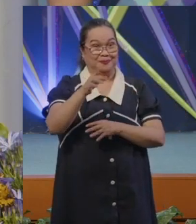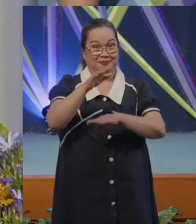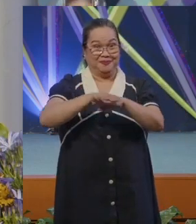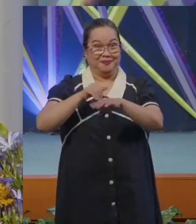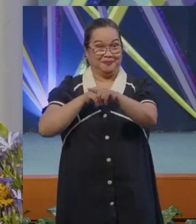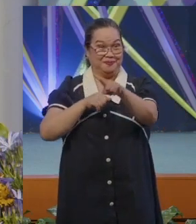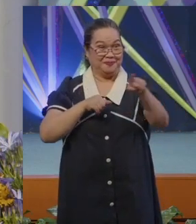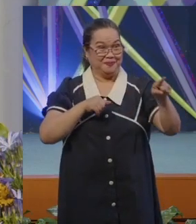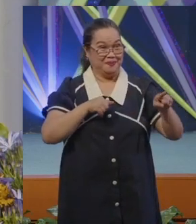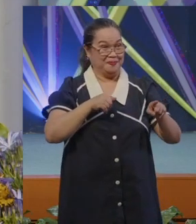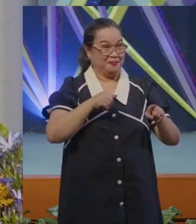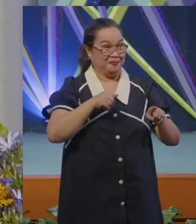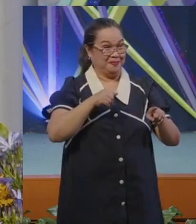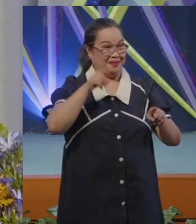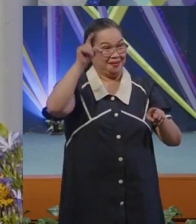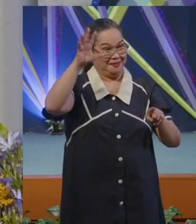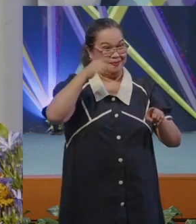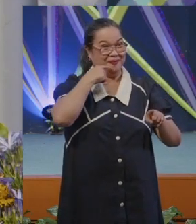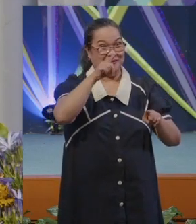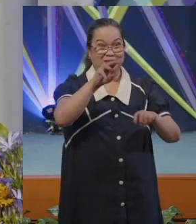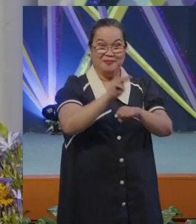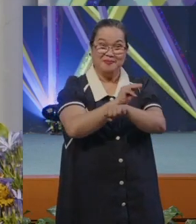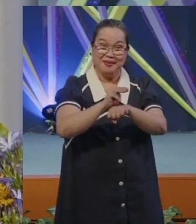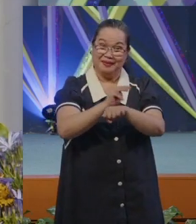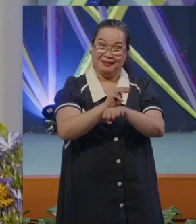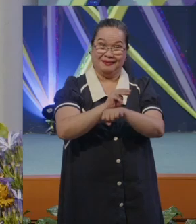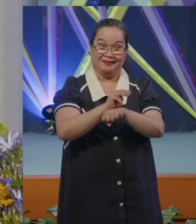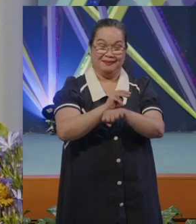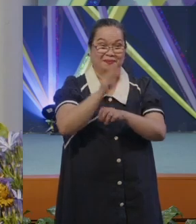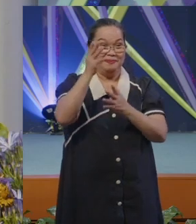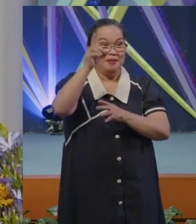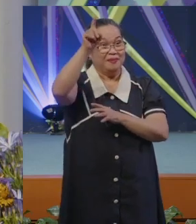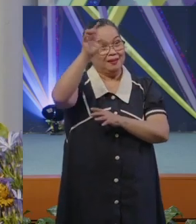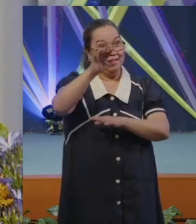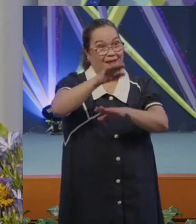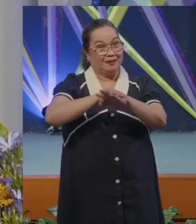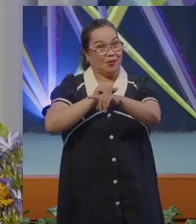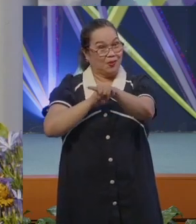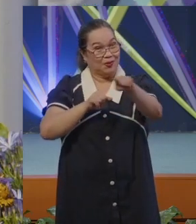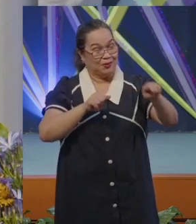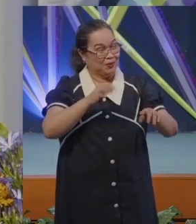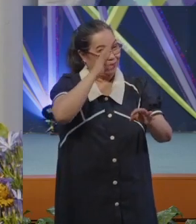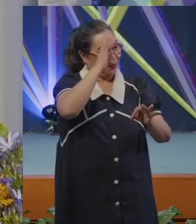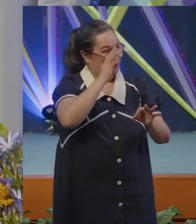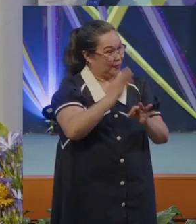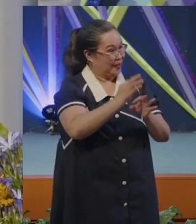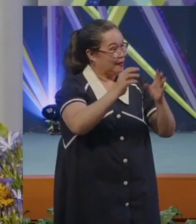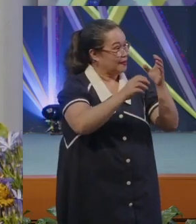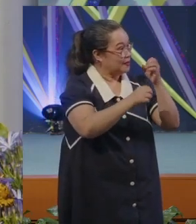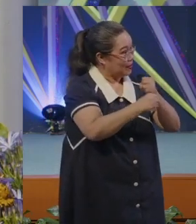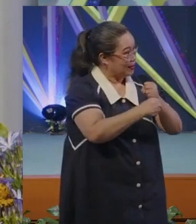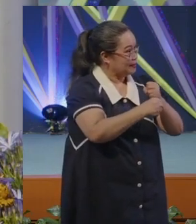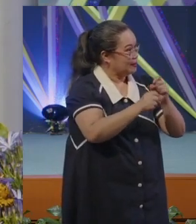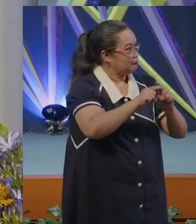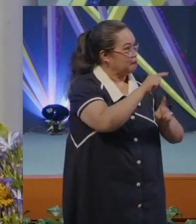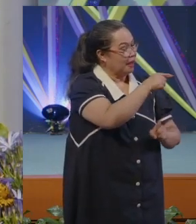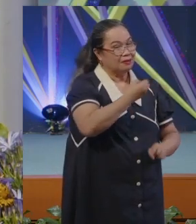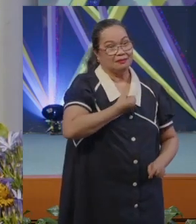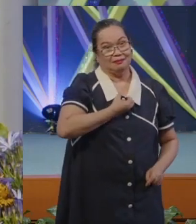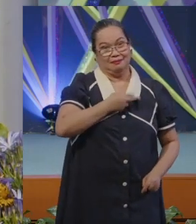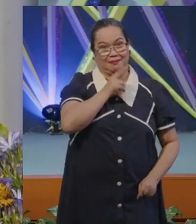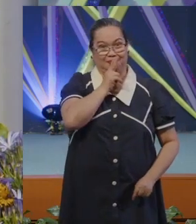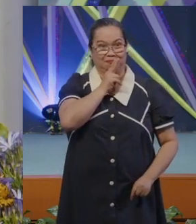sa isang ministeryo. Baka kayo tinatawag ng Panginoon na manampalataya na sa Kanya. Pero natatakot